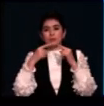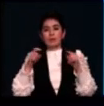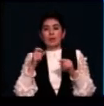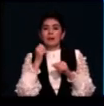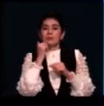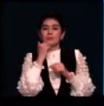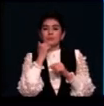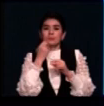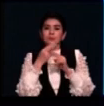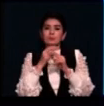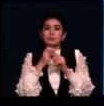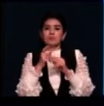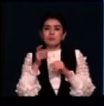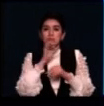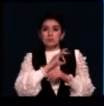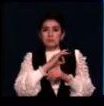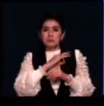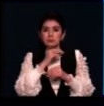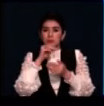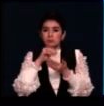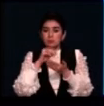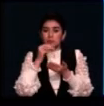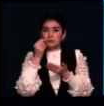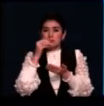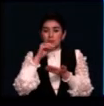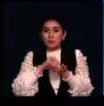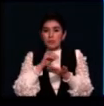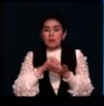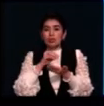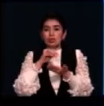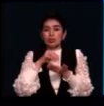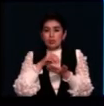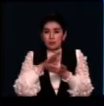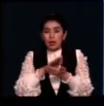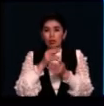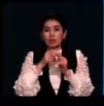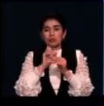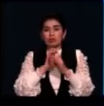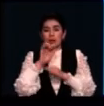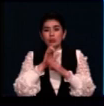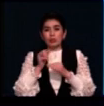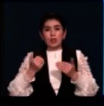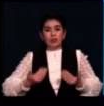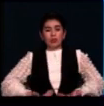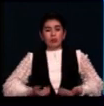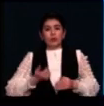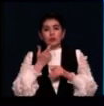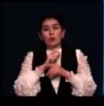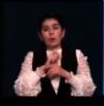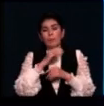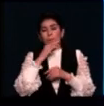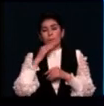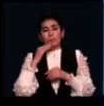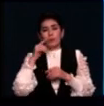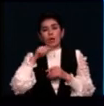qimmatli xususiyatlarga ega bo'lganligi sababli ishlab chiqarishda umuman hayotda juda ham ko'p